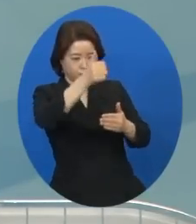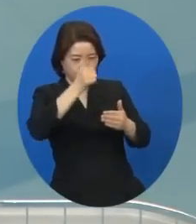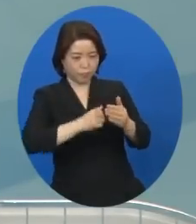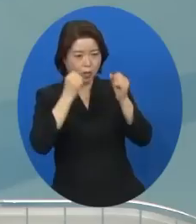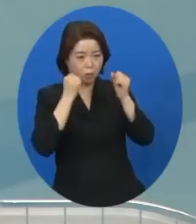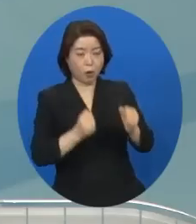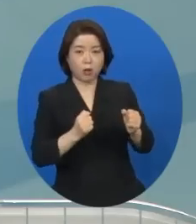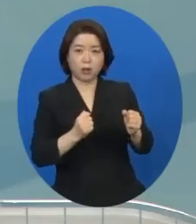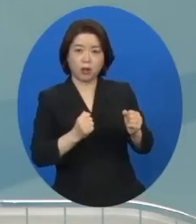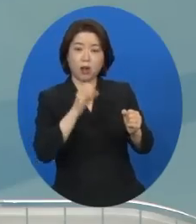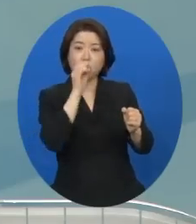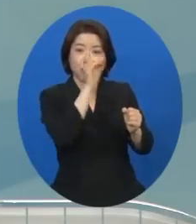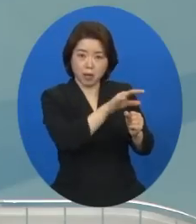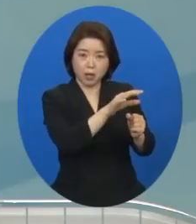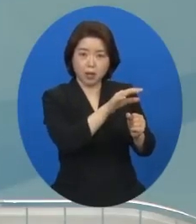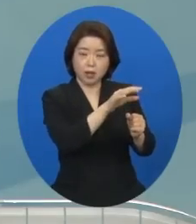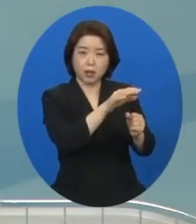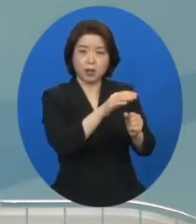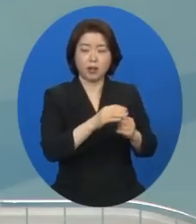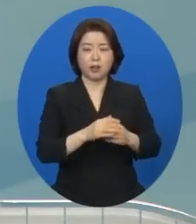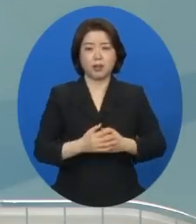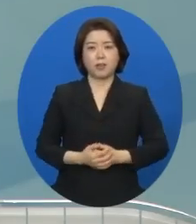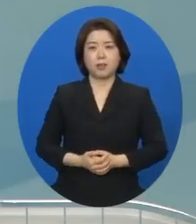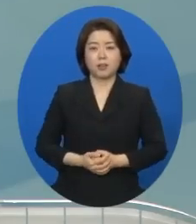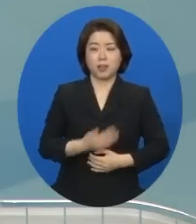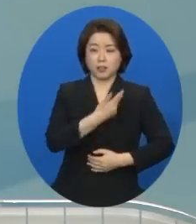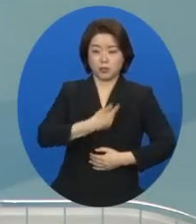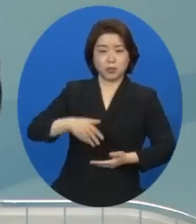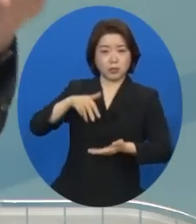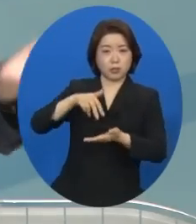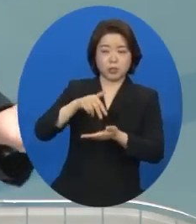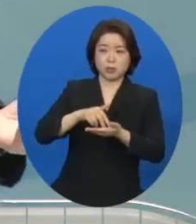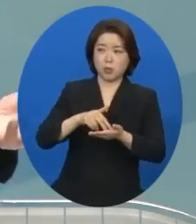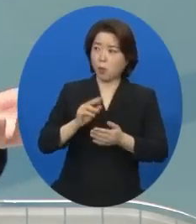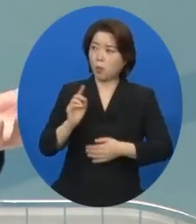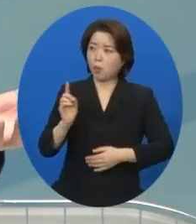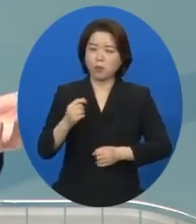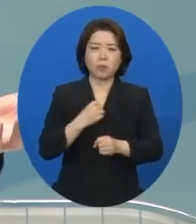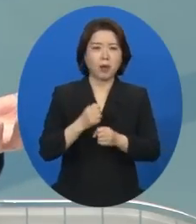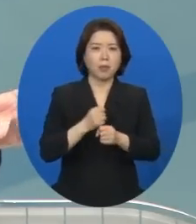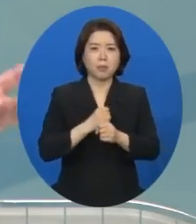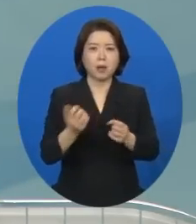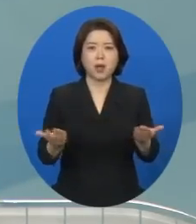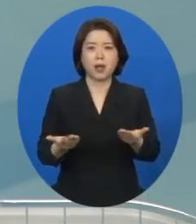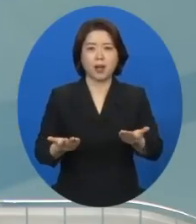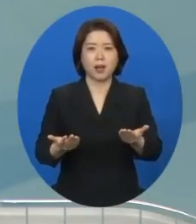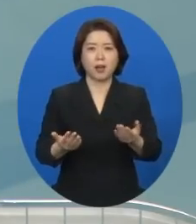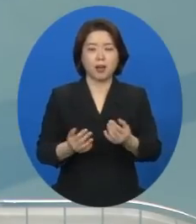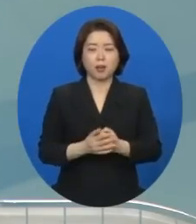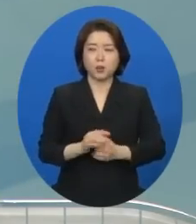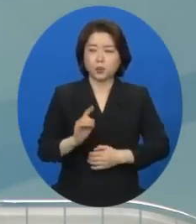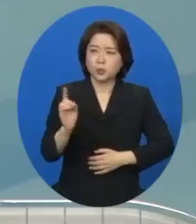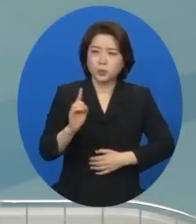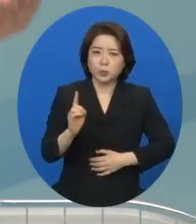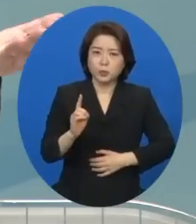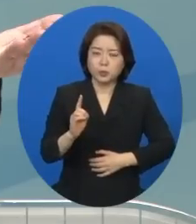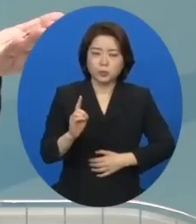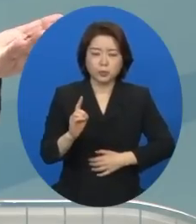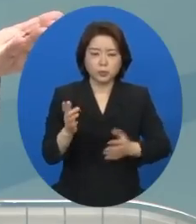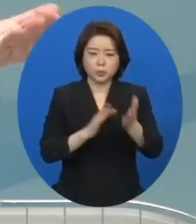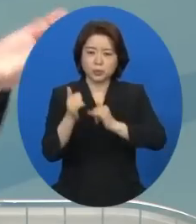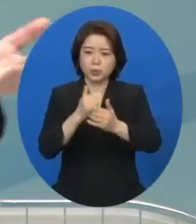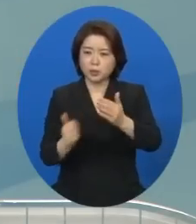말씀하셨어요. 내 안에 머물러 있으라. 제자들로서는 굉장히 당황스러운 일이죠. 어떻게 예수님